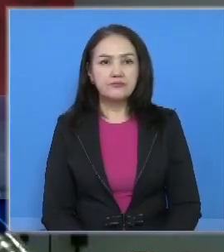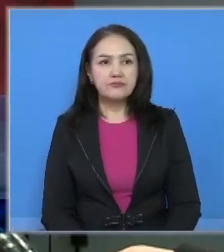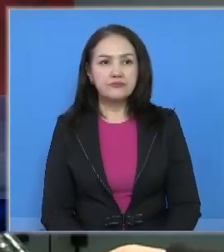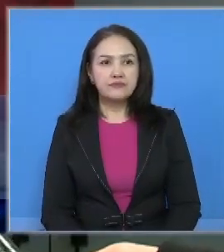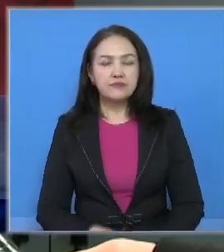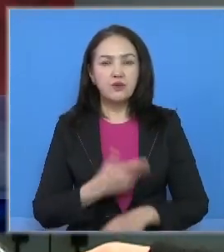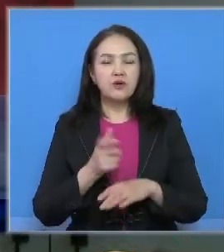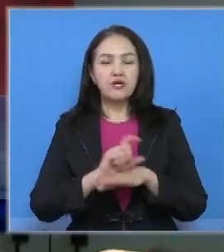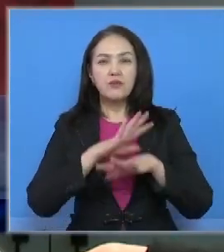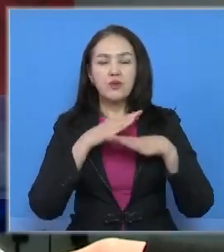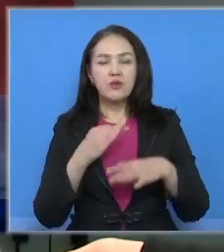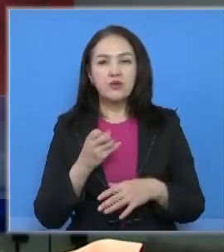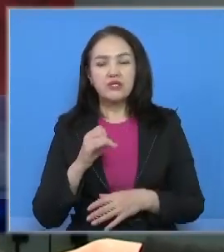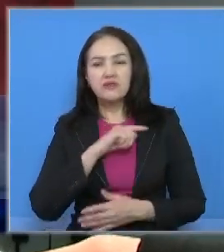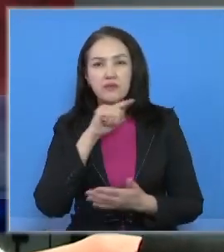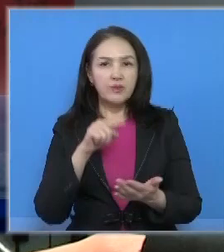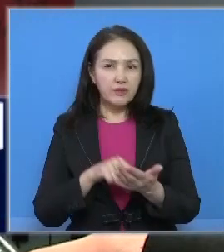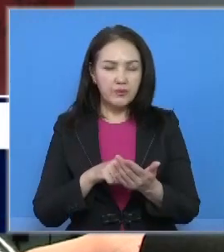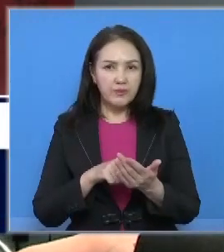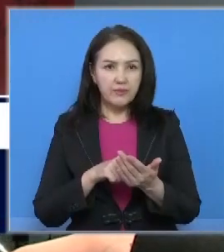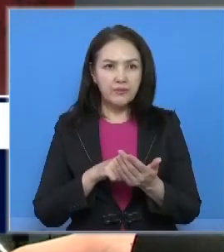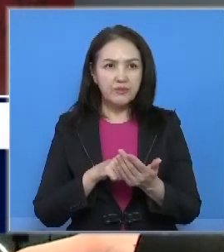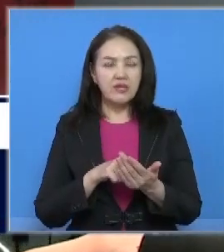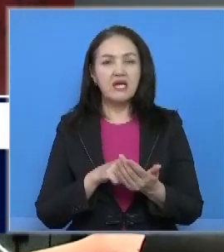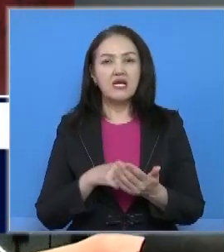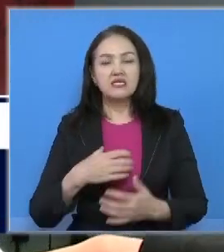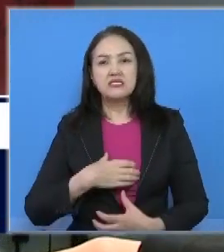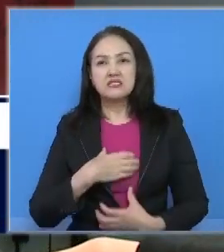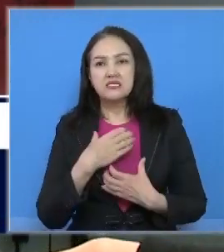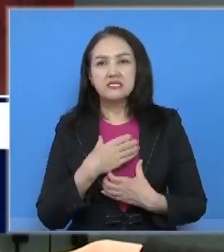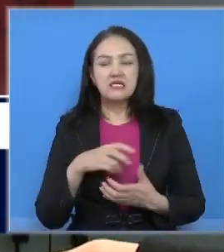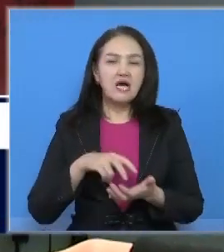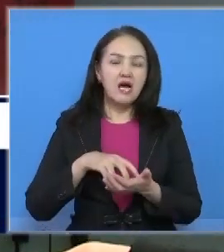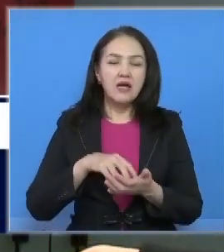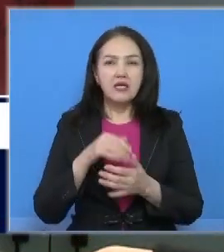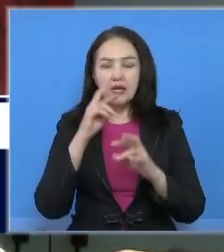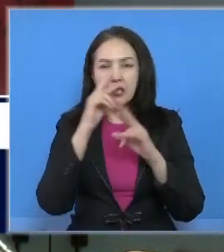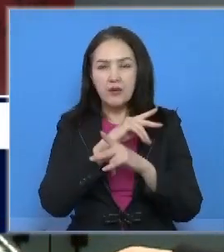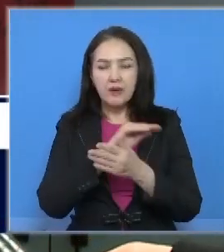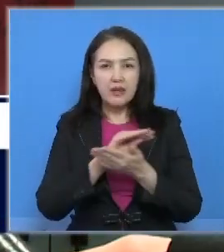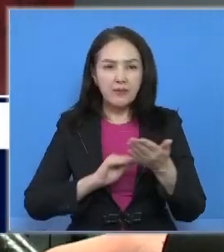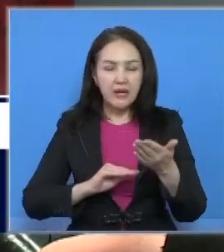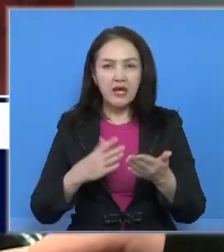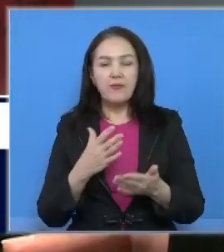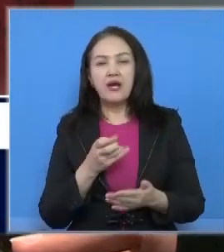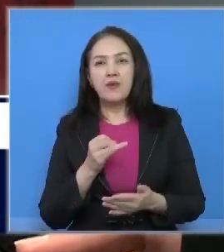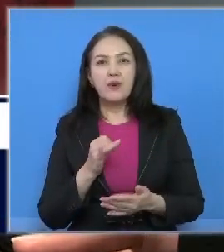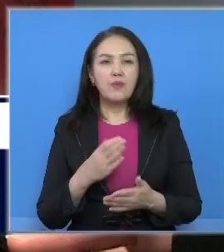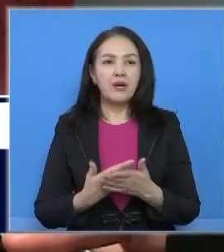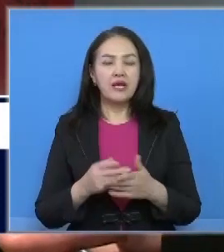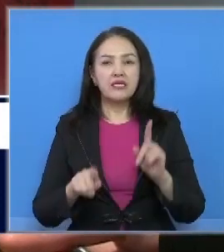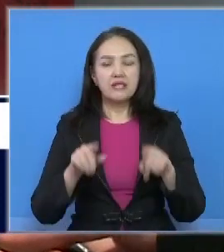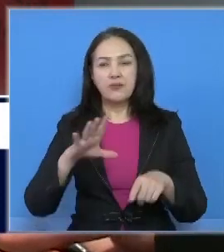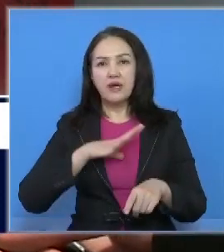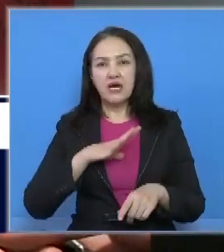очень много юридических вопросов из-за страха неправильного заполнения или неправильного из-за неправильного заполнения